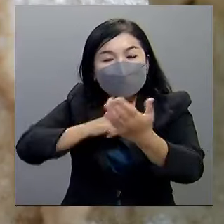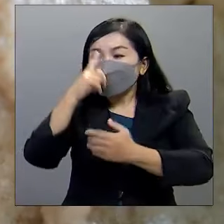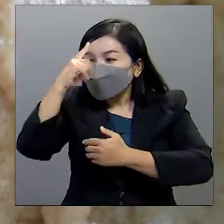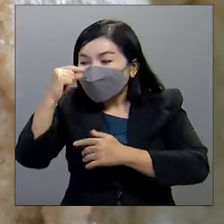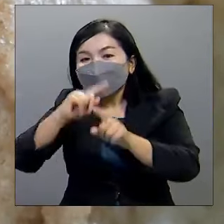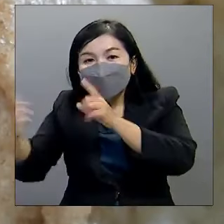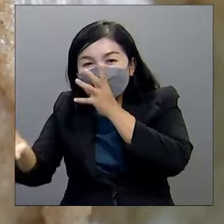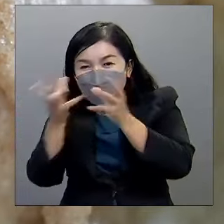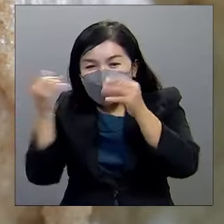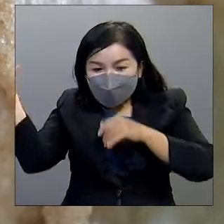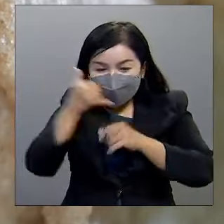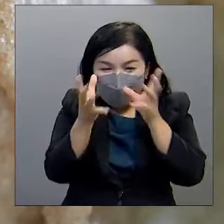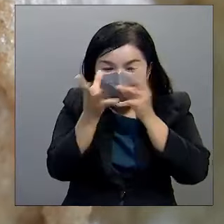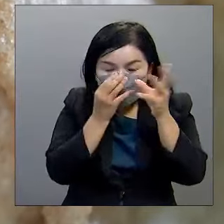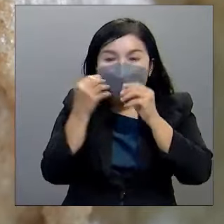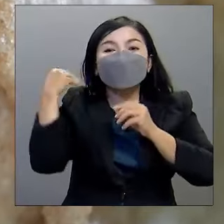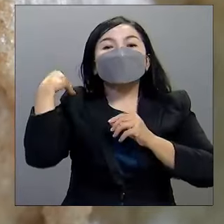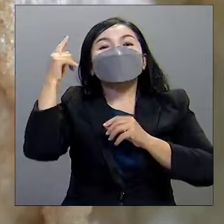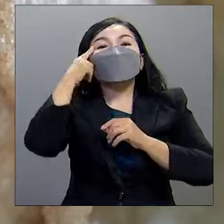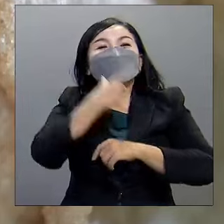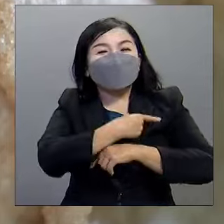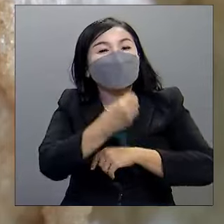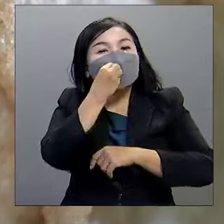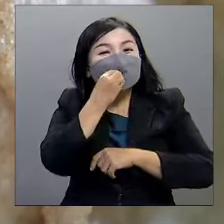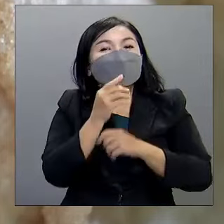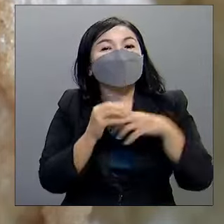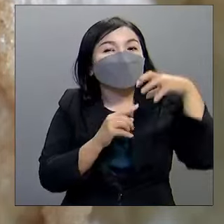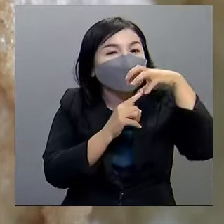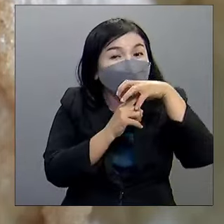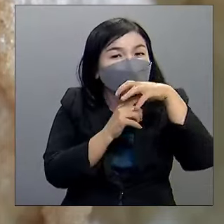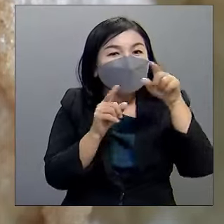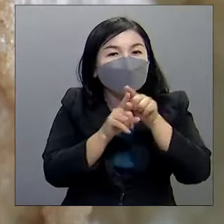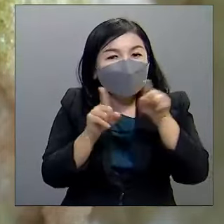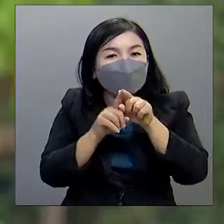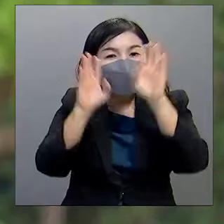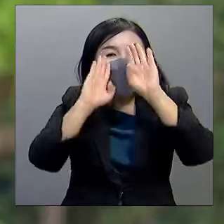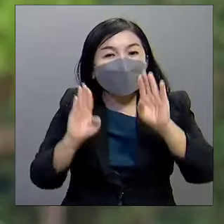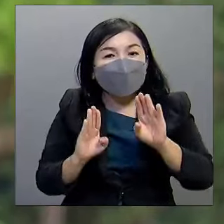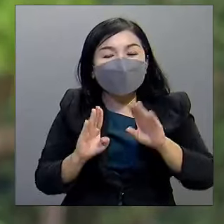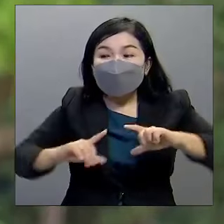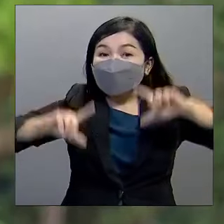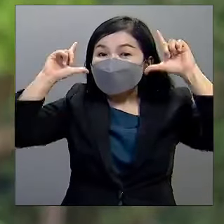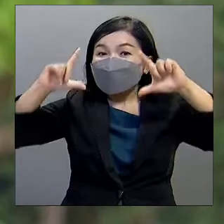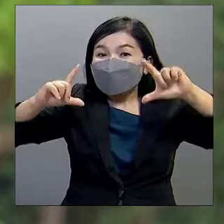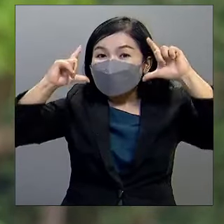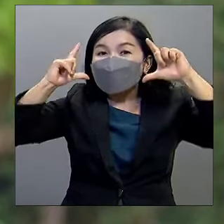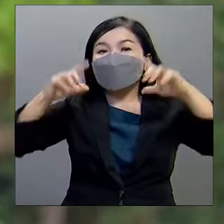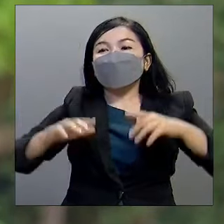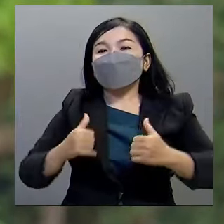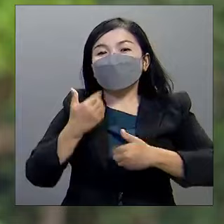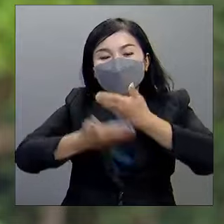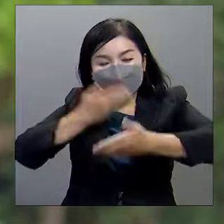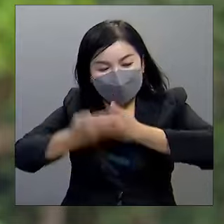ติที่มาเรียนรู้ในพื้นที่ของเราก็ล้วนแต่ชอบก็เลยทำให้แบรนด์บักเกี๊ยวข้าวเกี๊ยวเห็ดสมุนไพรของเราเนี่ยสามารถที่จะโด่งดัง